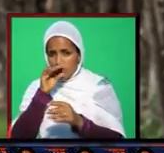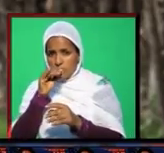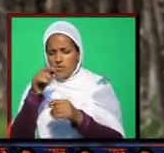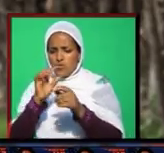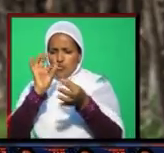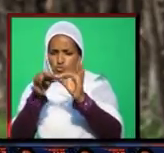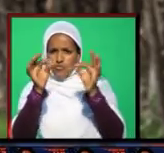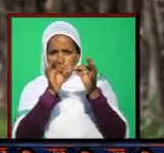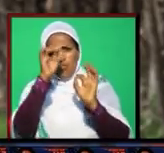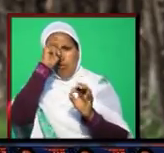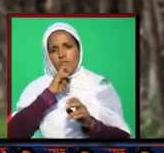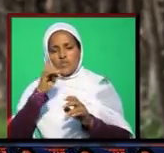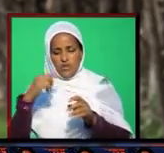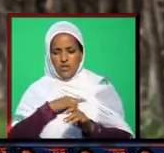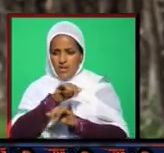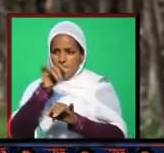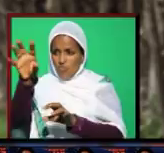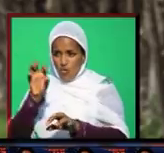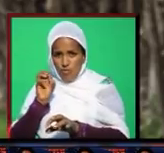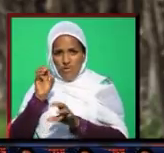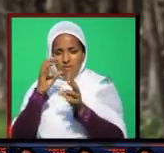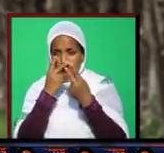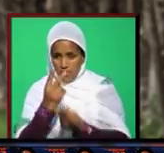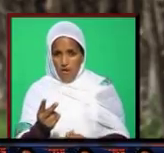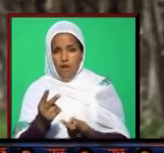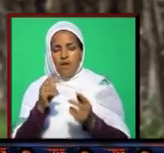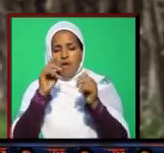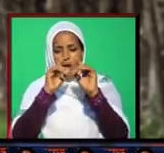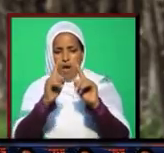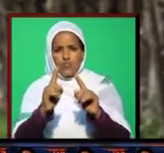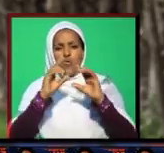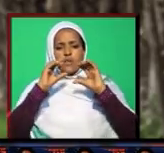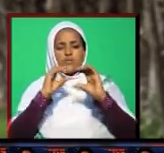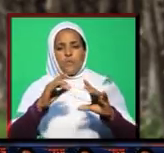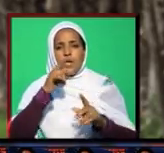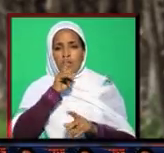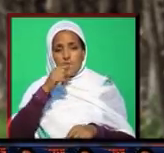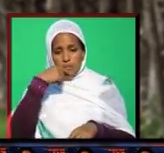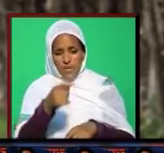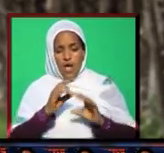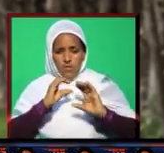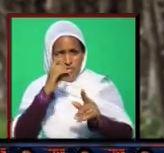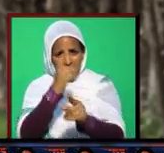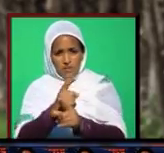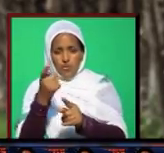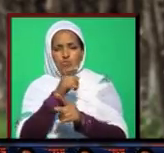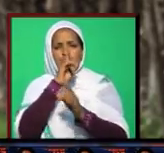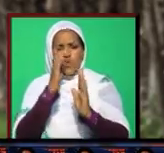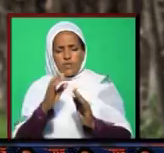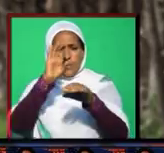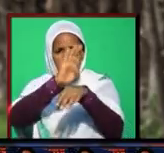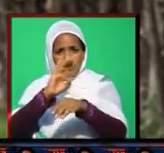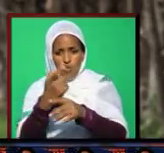ሲተረጎም ትርጓሚያቱን እንደ እያለ አያይዘዋል። እኛም አሁን ብንወስድ ብናይ አንዱ አስተማሪ ነኝ